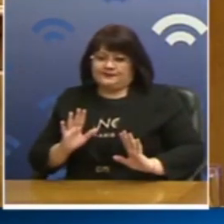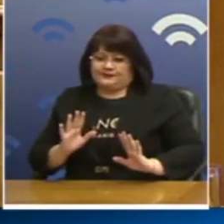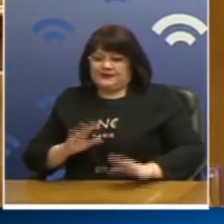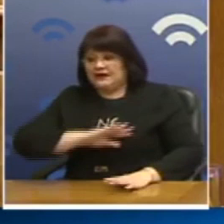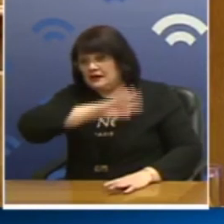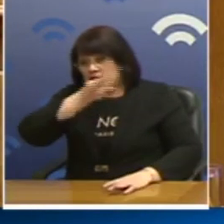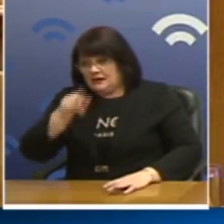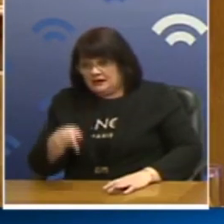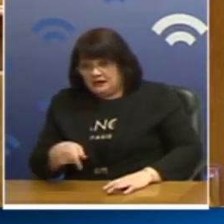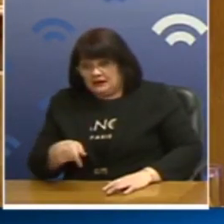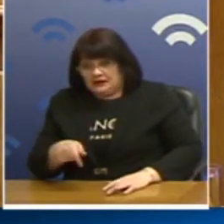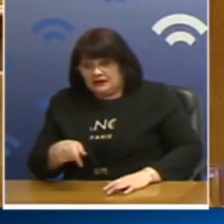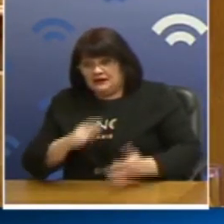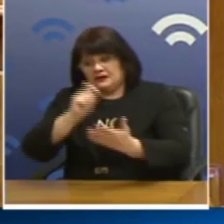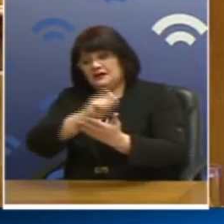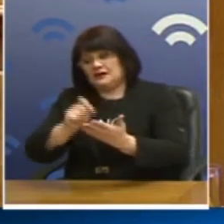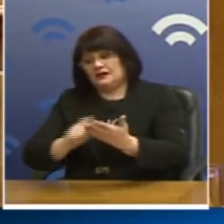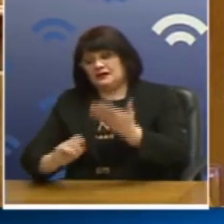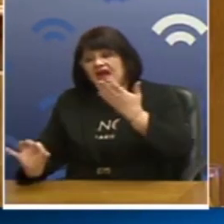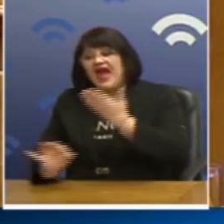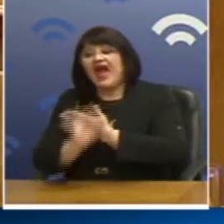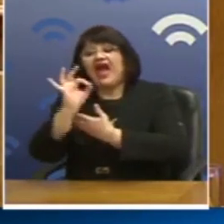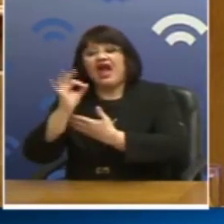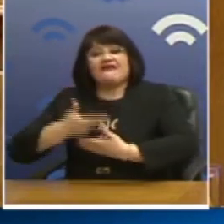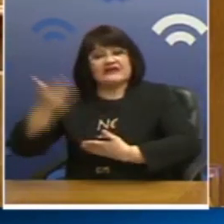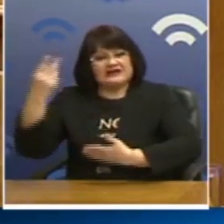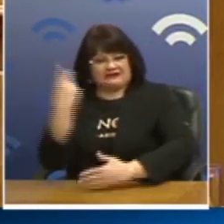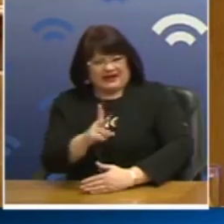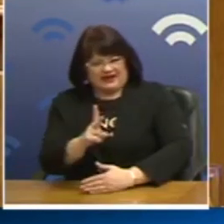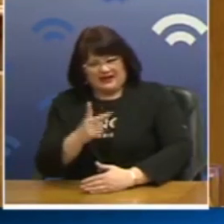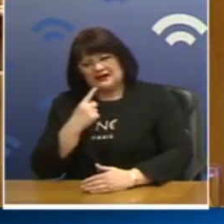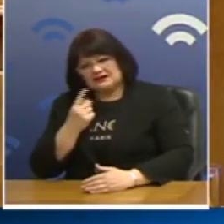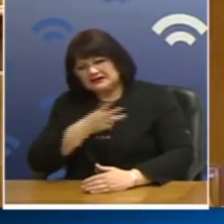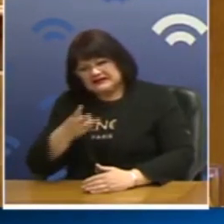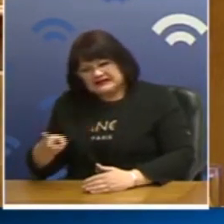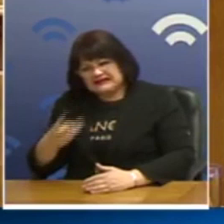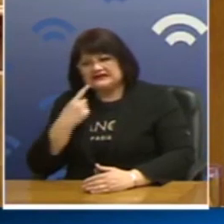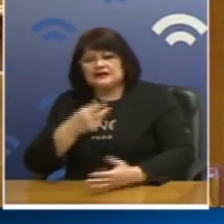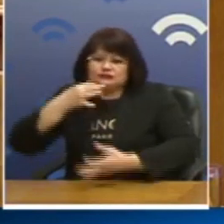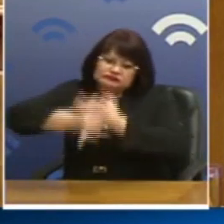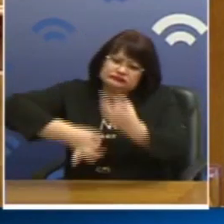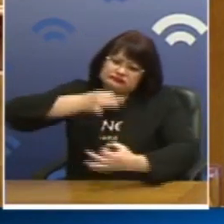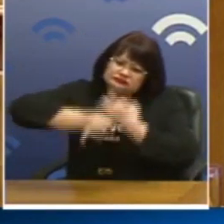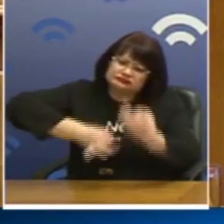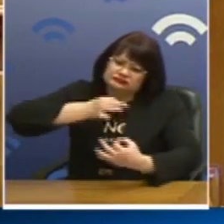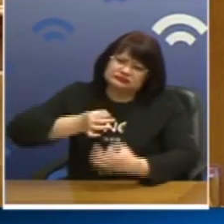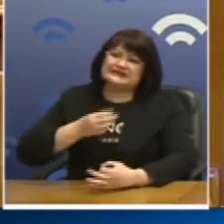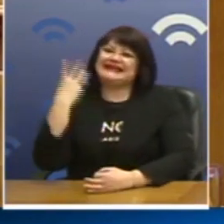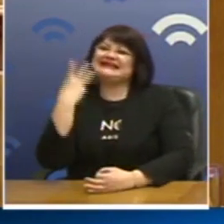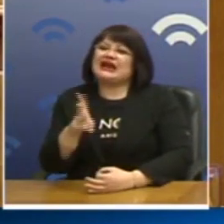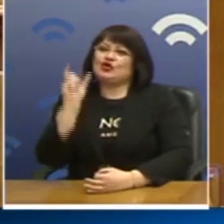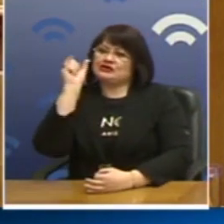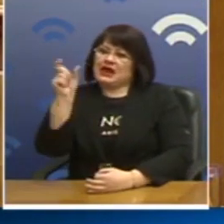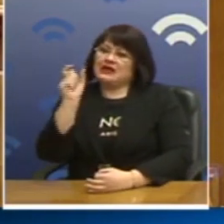οι αρθρογράφοι της Αυγής, γνωστοί και μη εξαιρεταίοι, μπορούν να σας τα εξηγήσουν μέσα σε 300 λεξούλες στα άρθρα